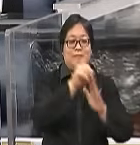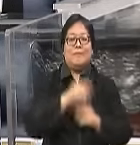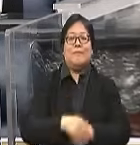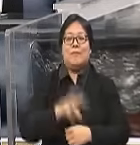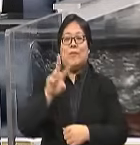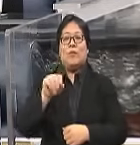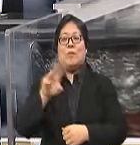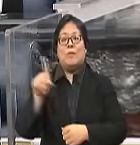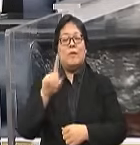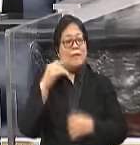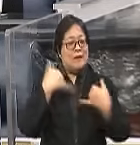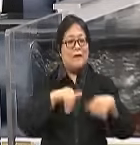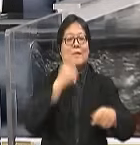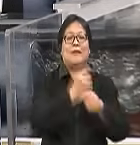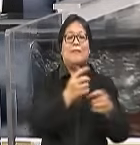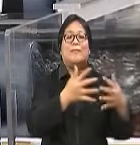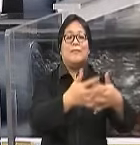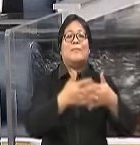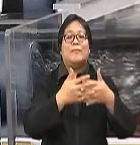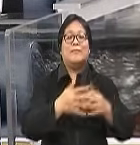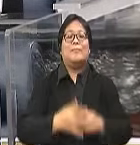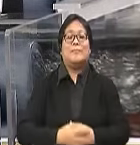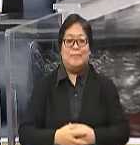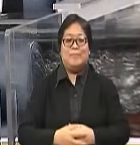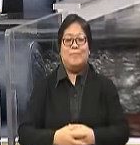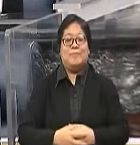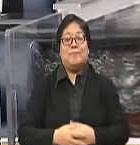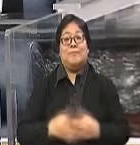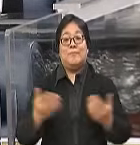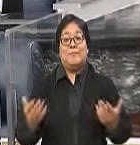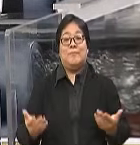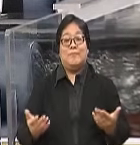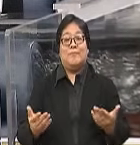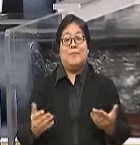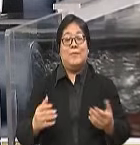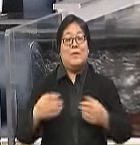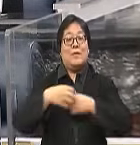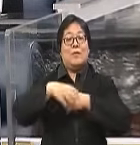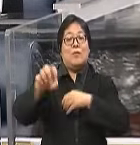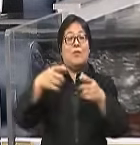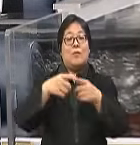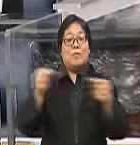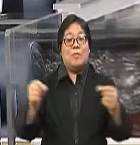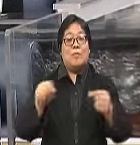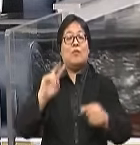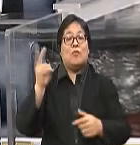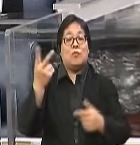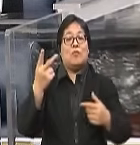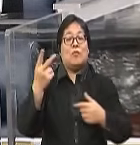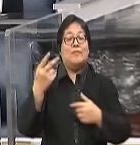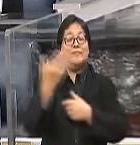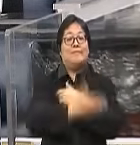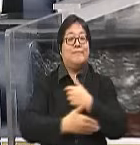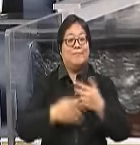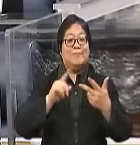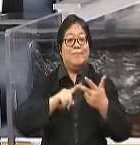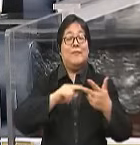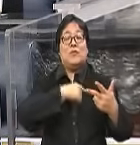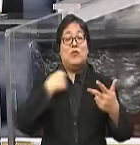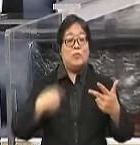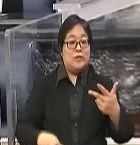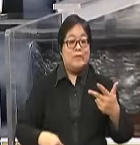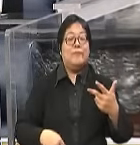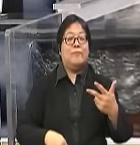21 Amerika paling ketik tertinggi saja di ekspor ke Jepang pun yang kedua negara yang kedua Cina yang